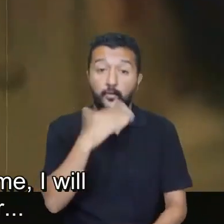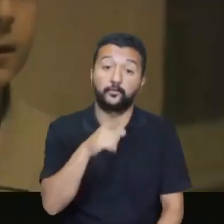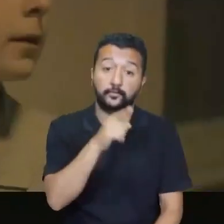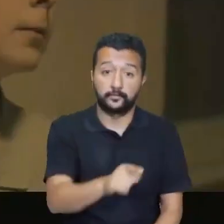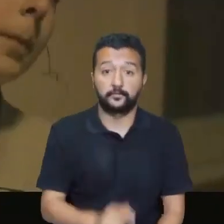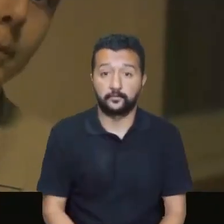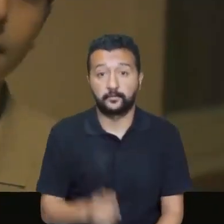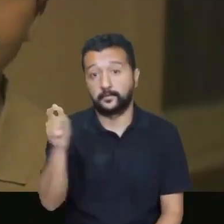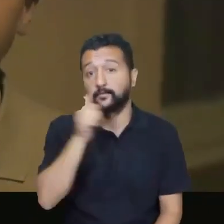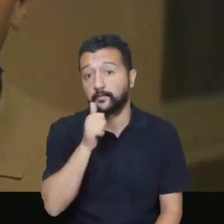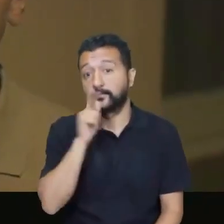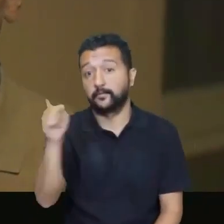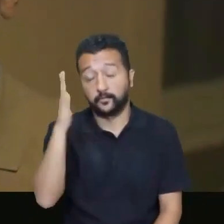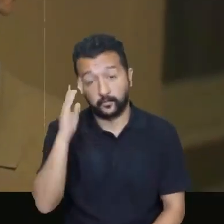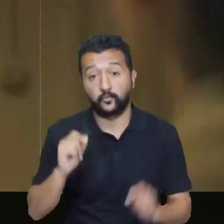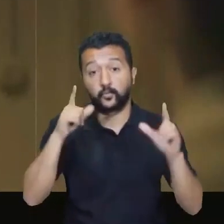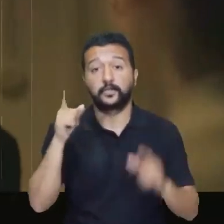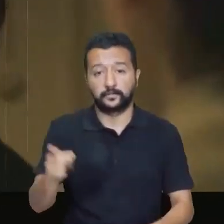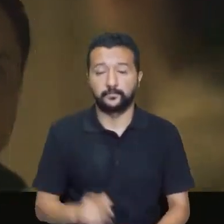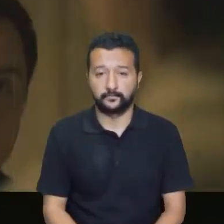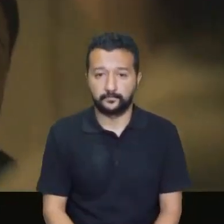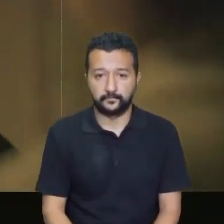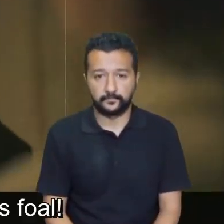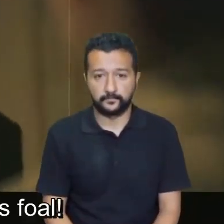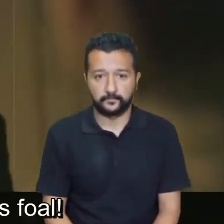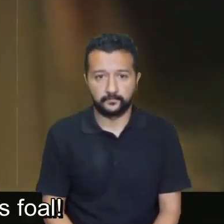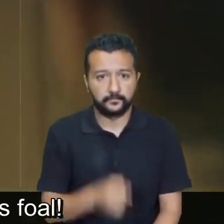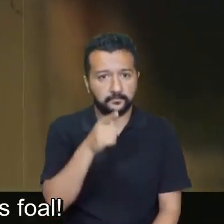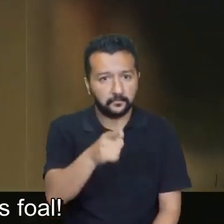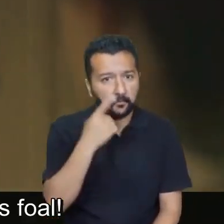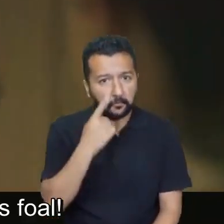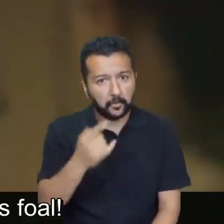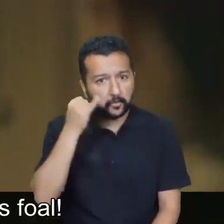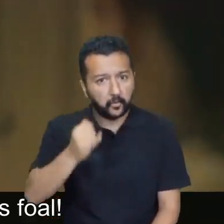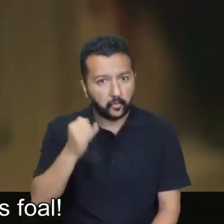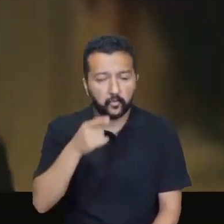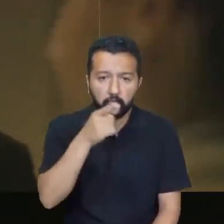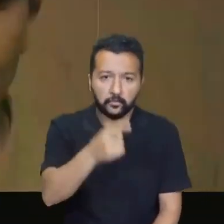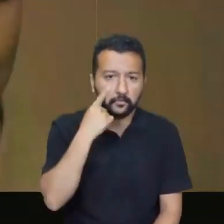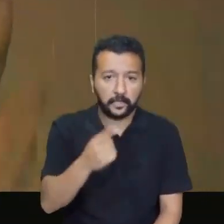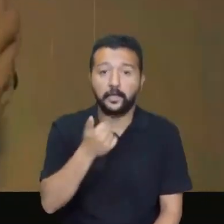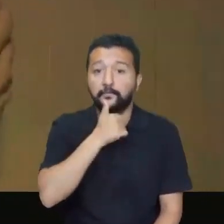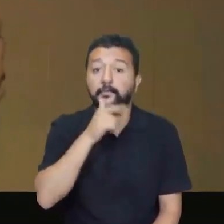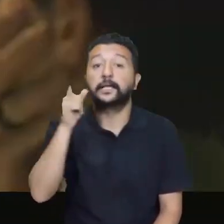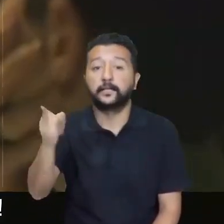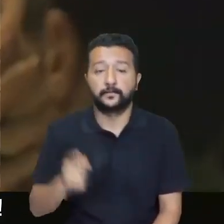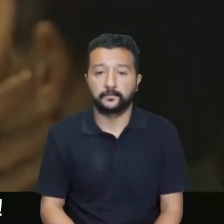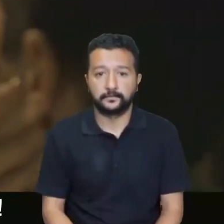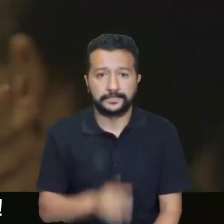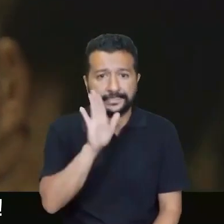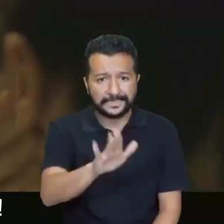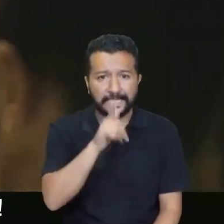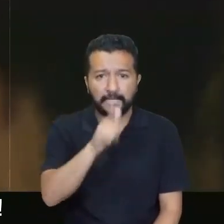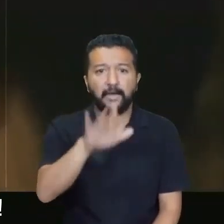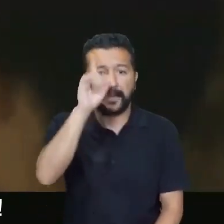Yoksa babamlara uyandırırım. Şu ışığın sıpası seni. Baba! Şşt,